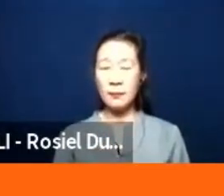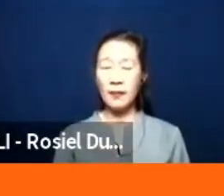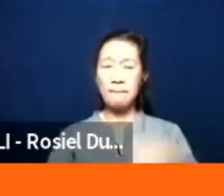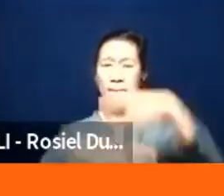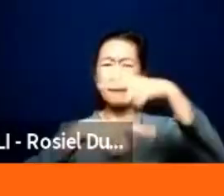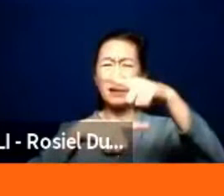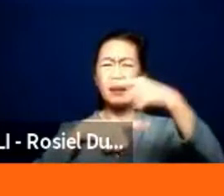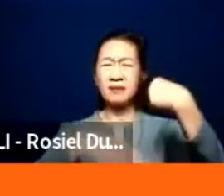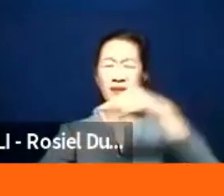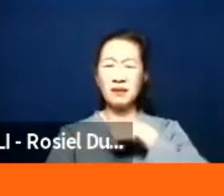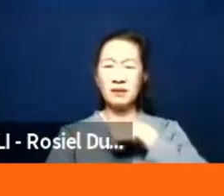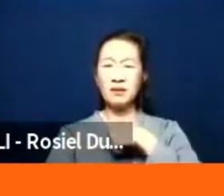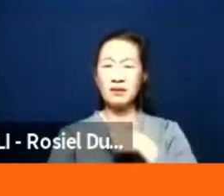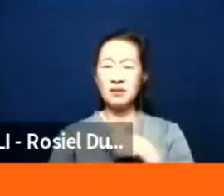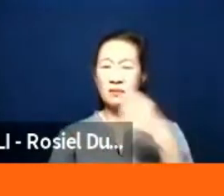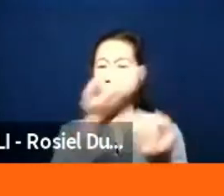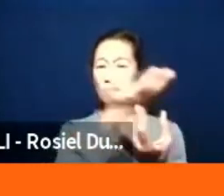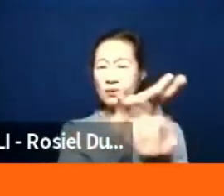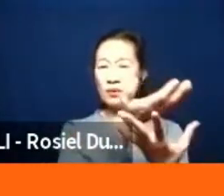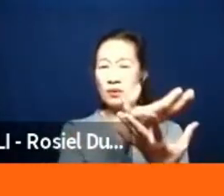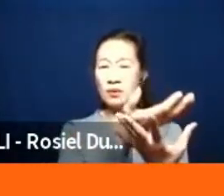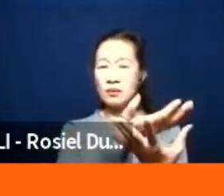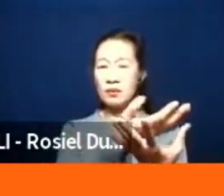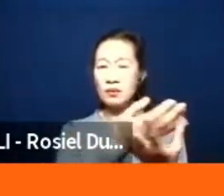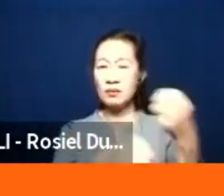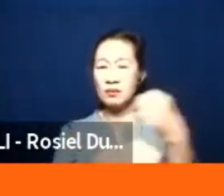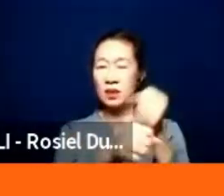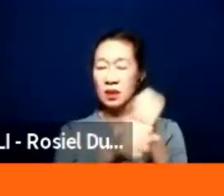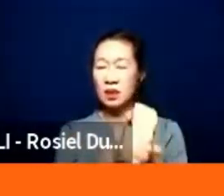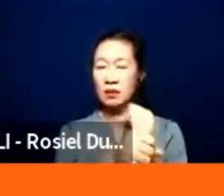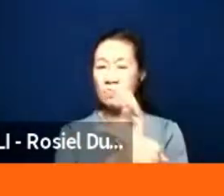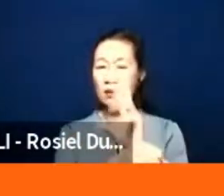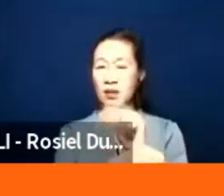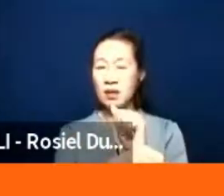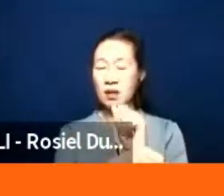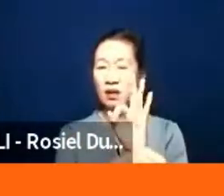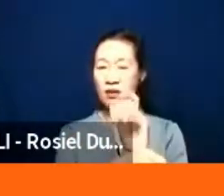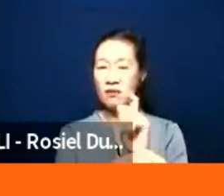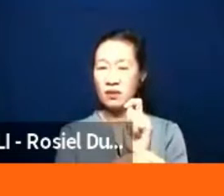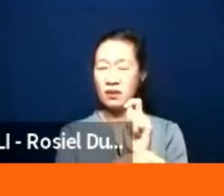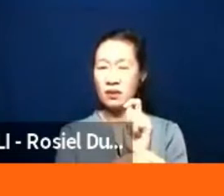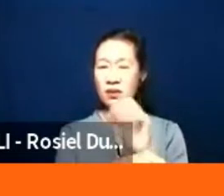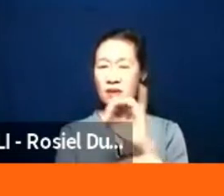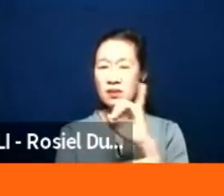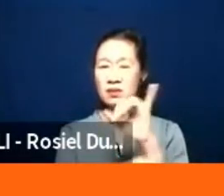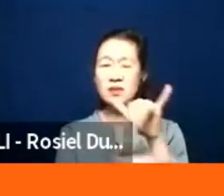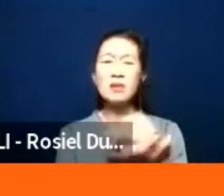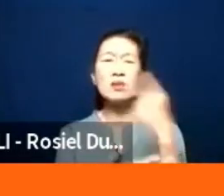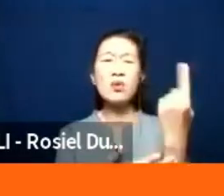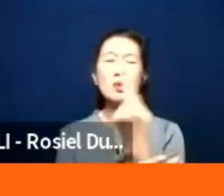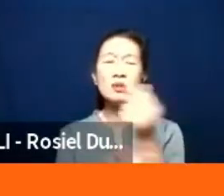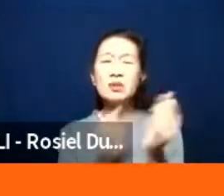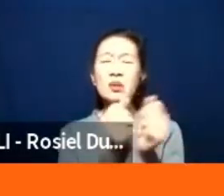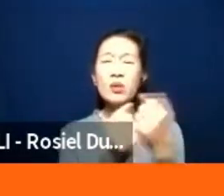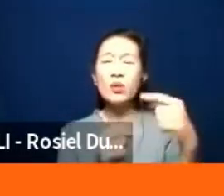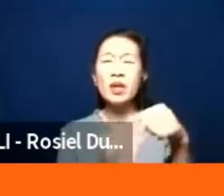malilimitahan lang tayo sa pagluluto or paggawa ng crafts? Yun lang ba yung nakapaloob pag